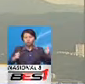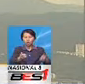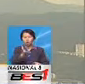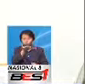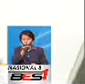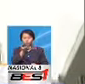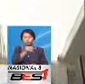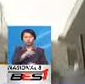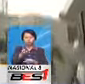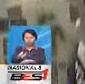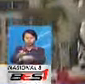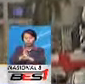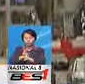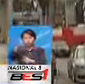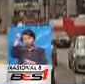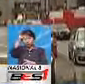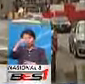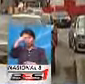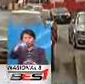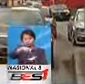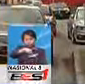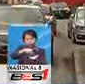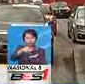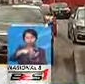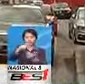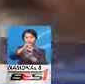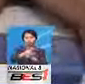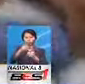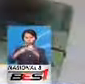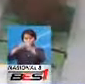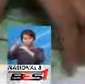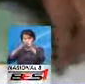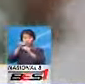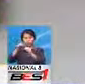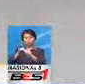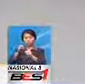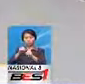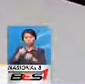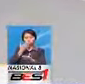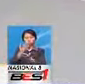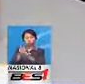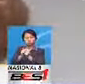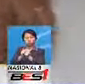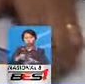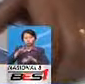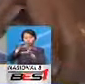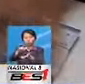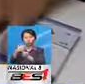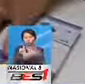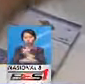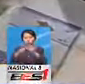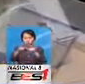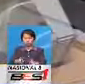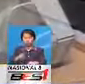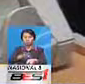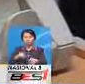pembaziran pinjaman kerajaan adalah untuk membiayai projek-projek pembangunan dan berimpak tinggi yang akan menyumbang kepada negara dan rakyat